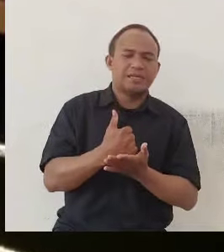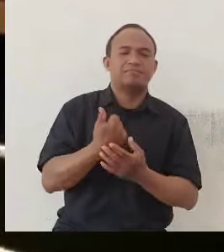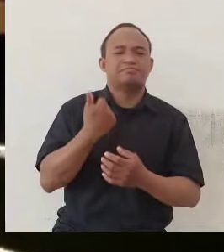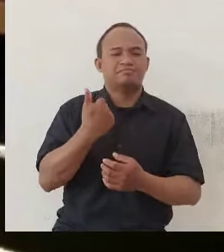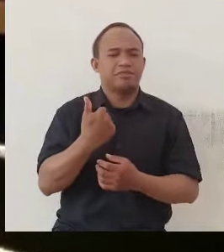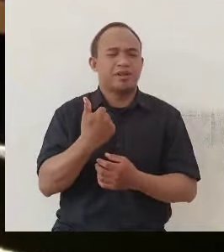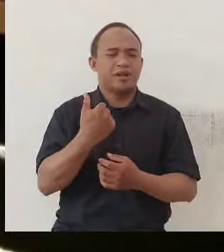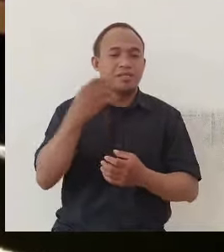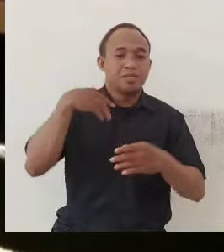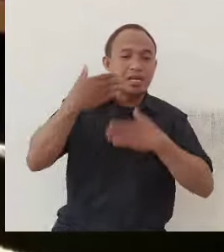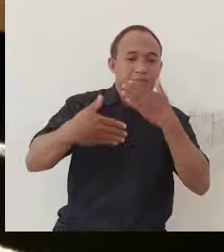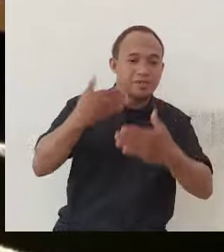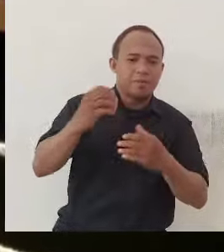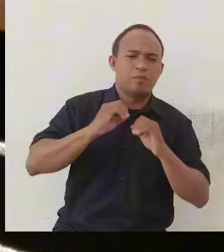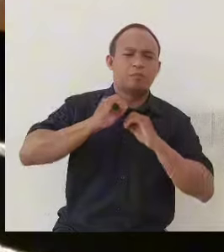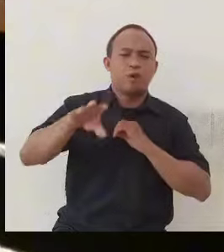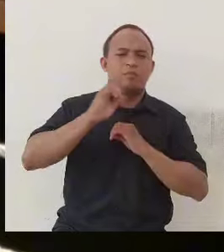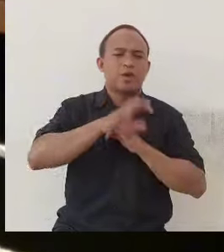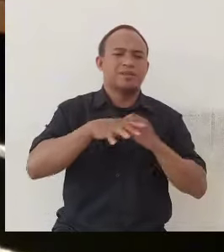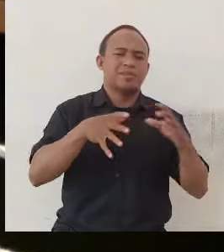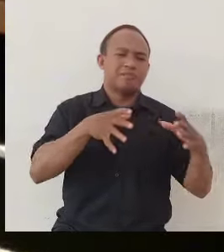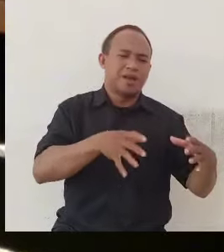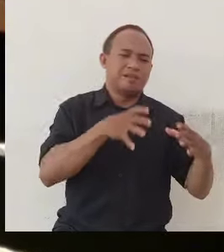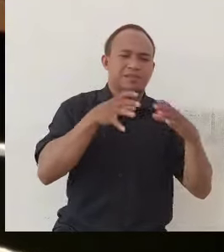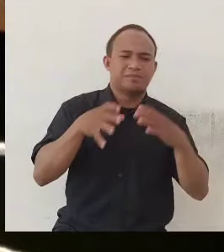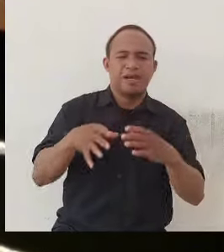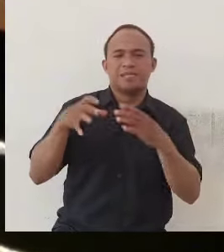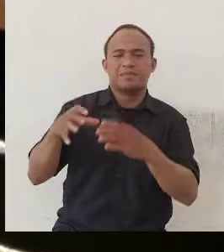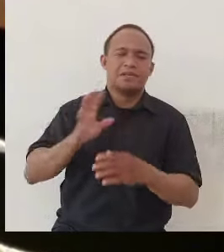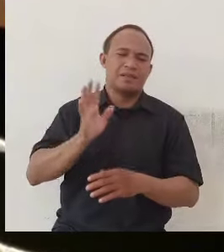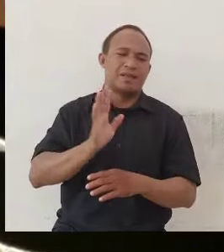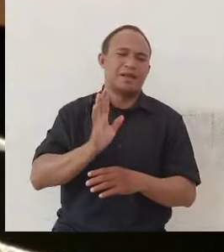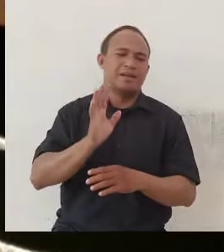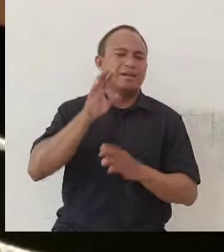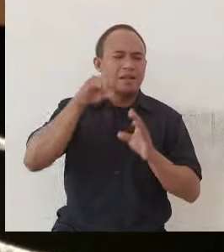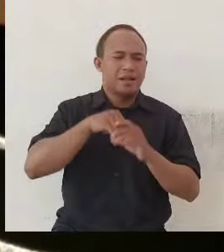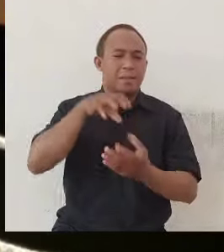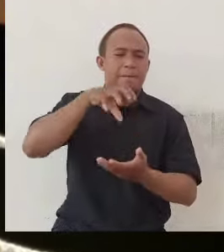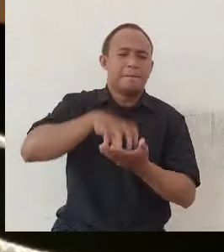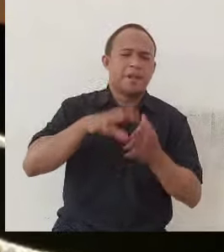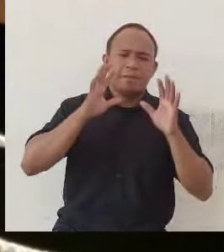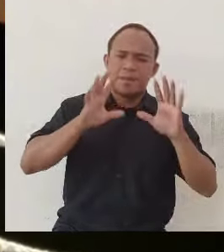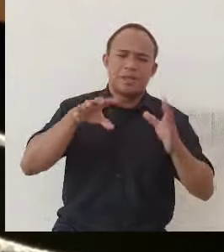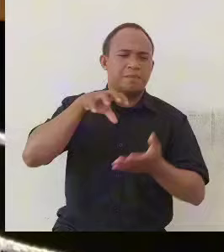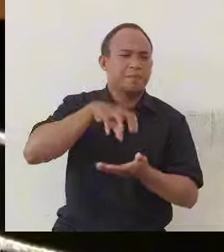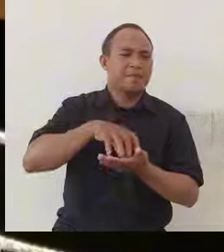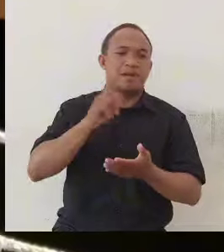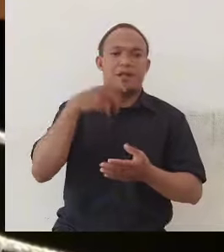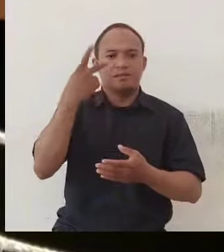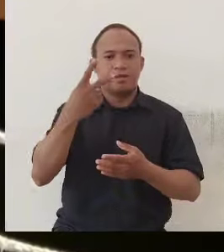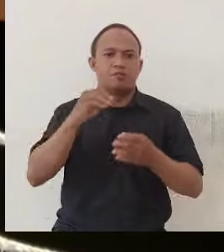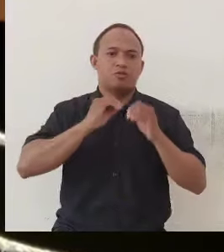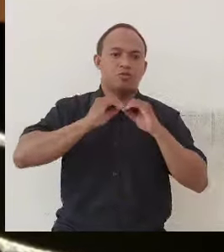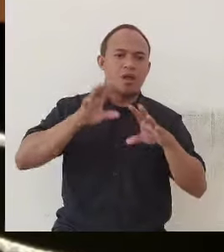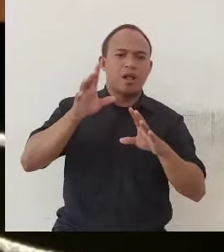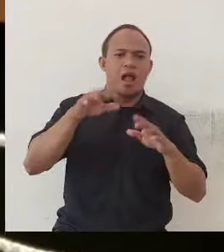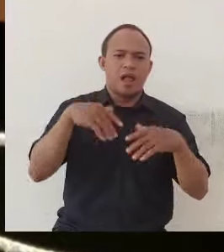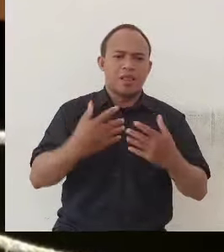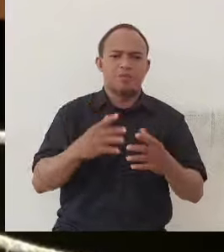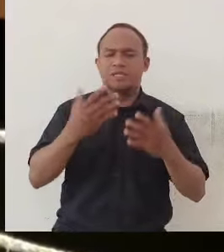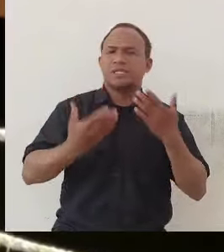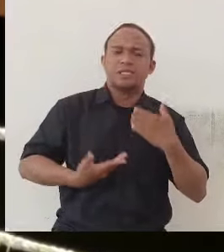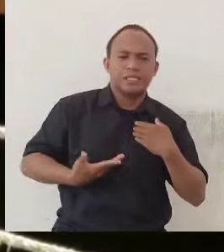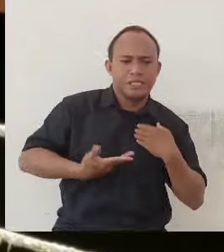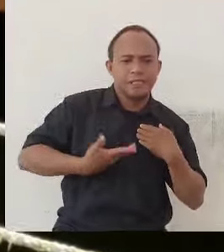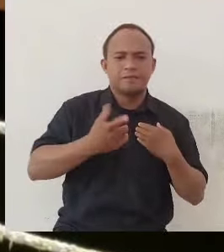paling penting, jaga sampah untuk tidak buang sembarangan. Di sini juga banyak tempat sampah yang sudah disediakan yang kita bisa buang di tempat sampah,